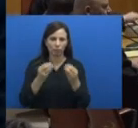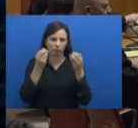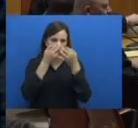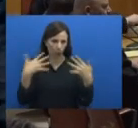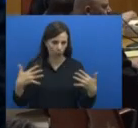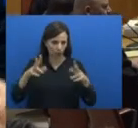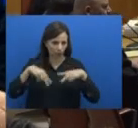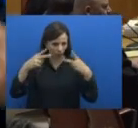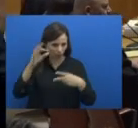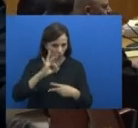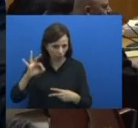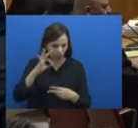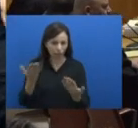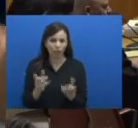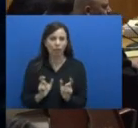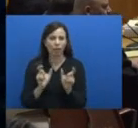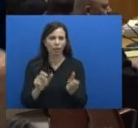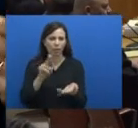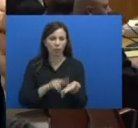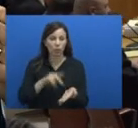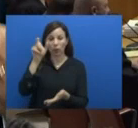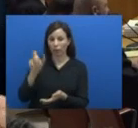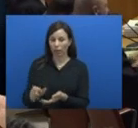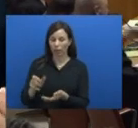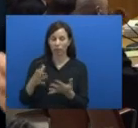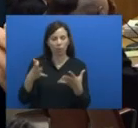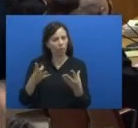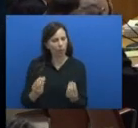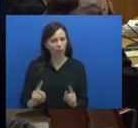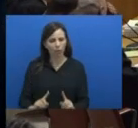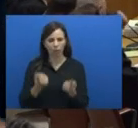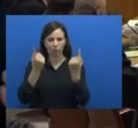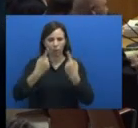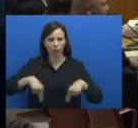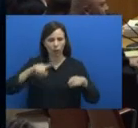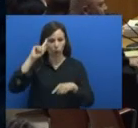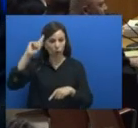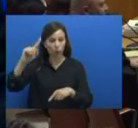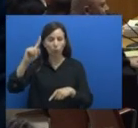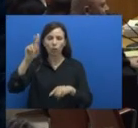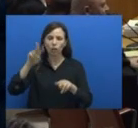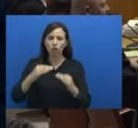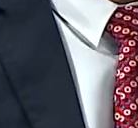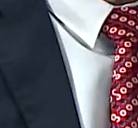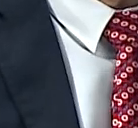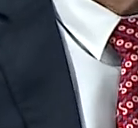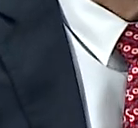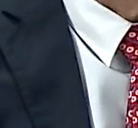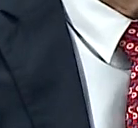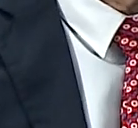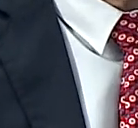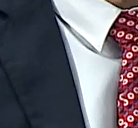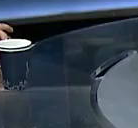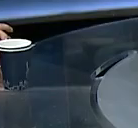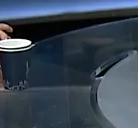الطاولة لعدم وجود أي يعني معنى تنفيذي لهذا السؤال. إذا تحدثنا في حال ذهب